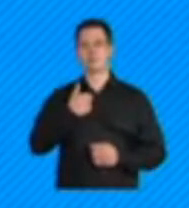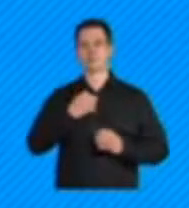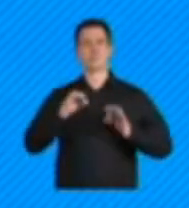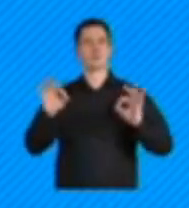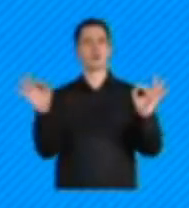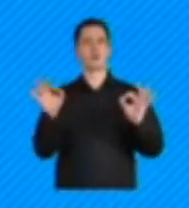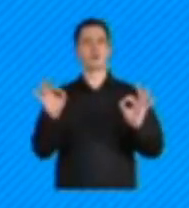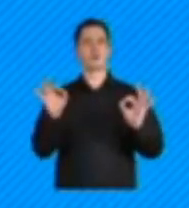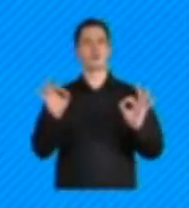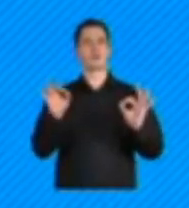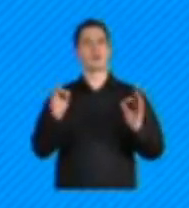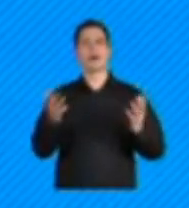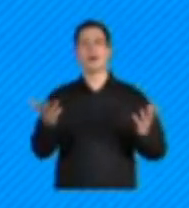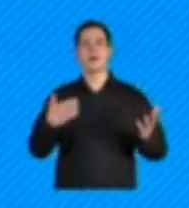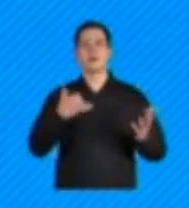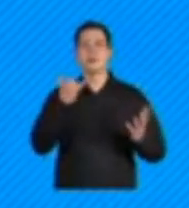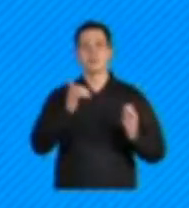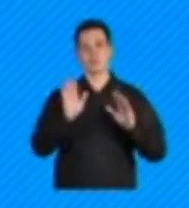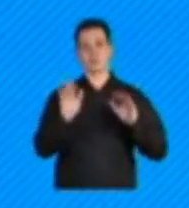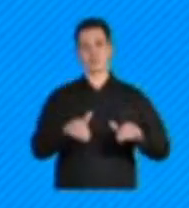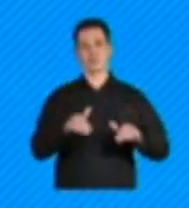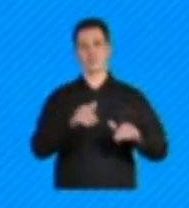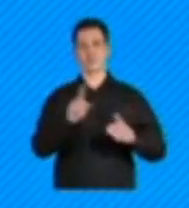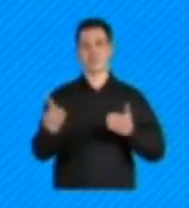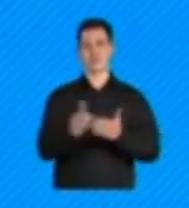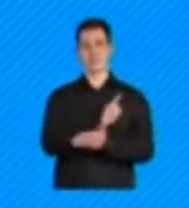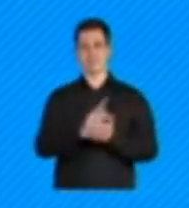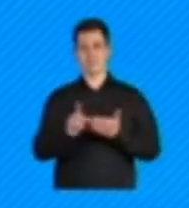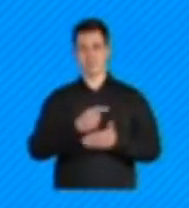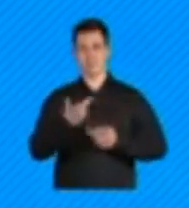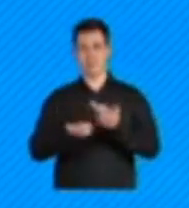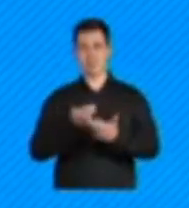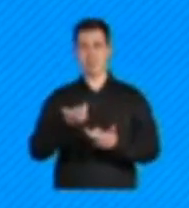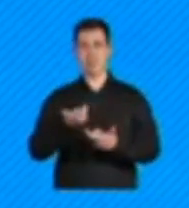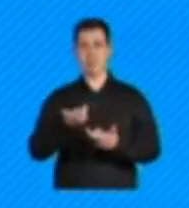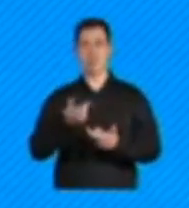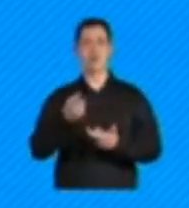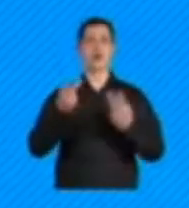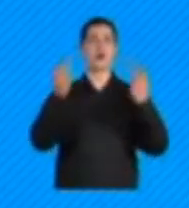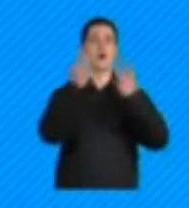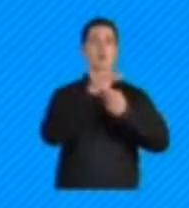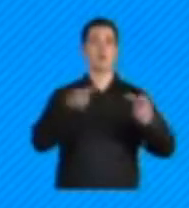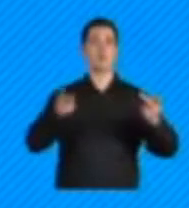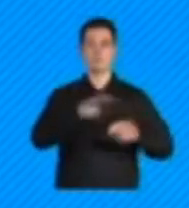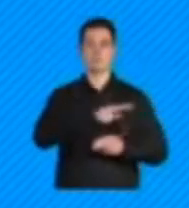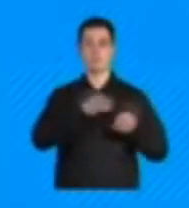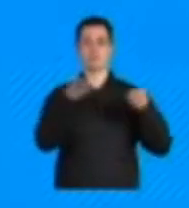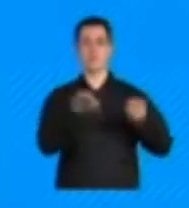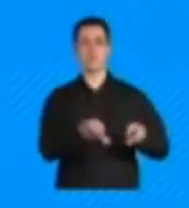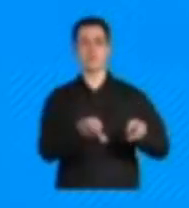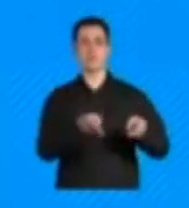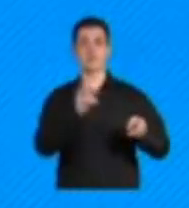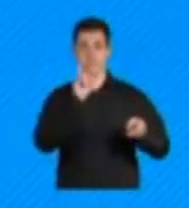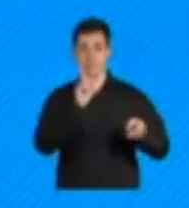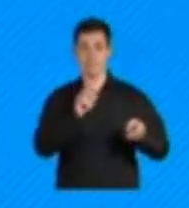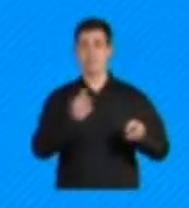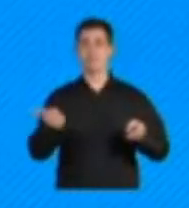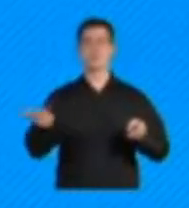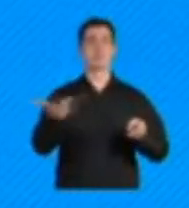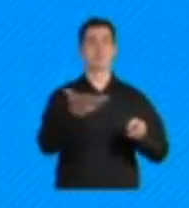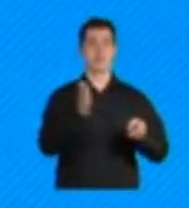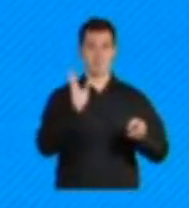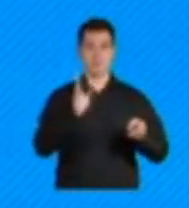ale nie chcemy doprowadzać do takiego ryzyka, żeby na skutek odwiedzin na cmentarzach rzeczywiście wiele